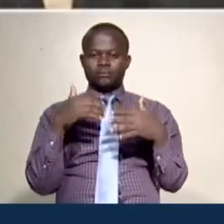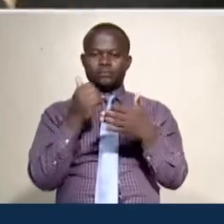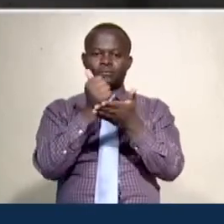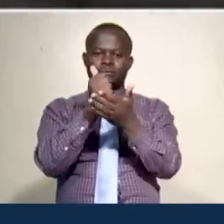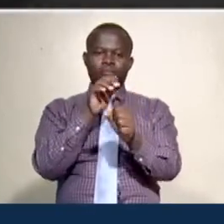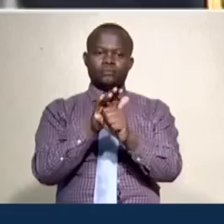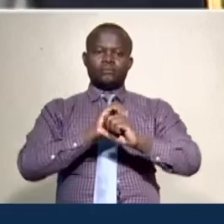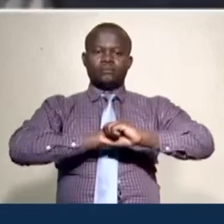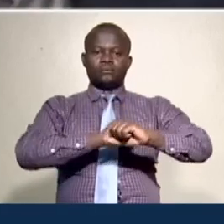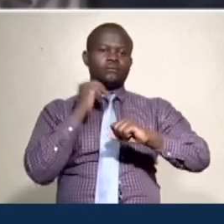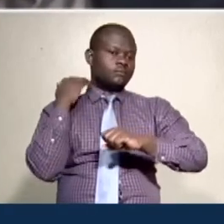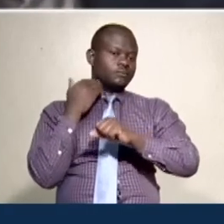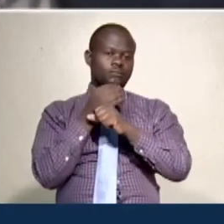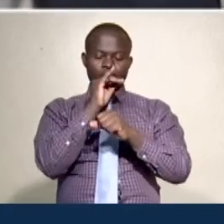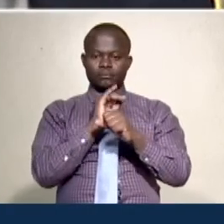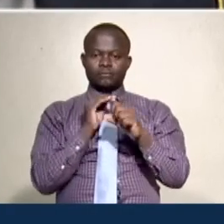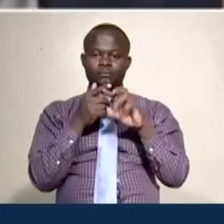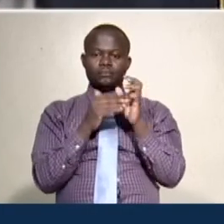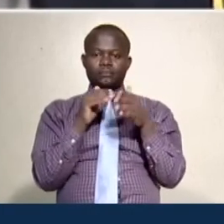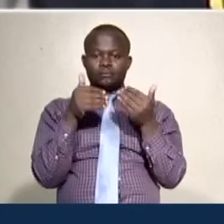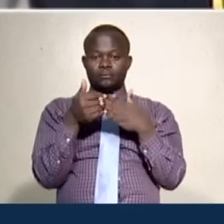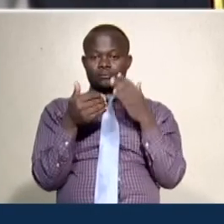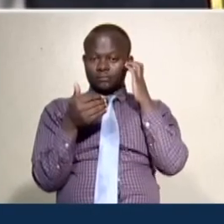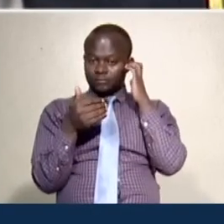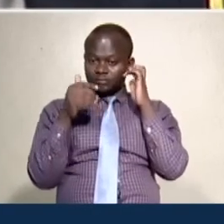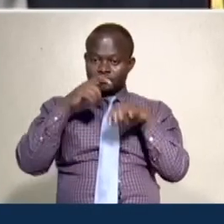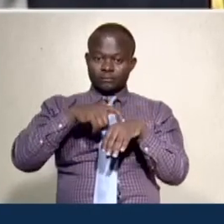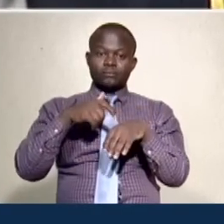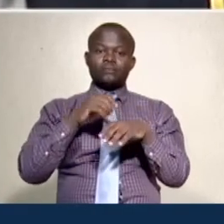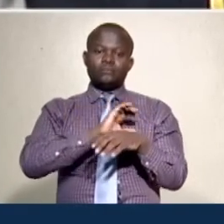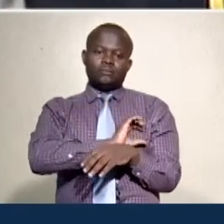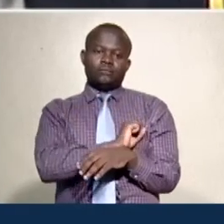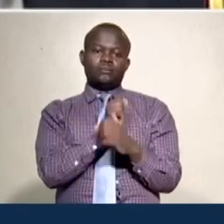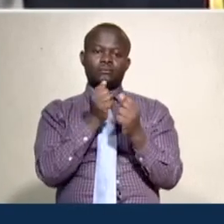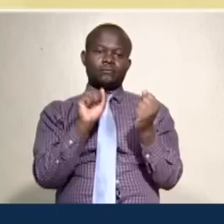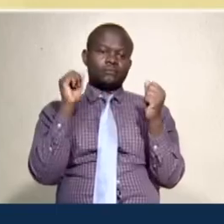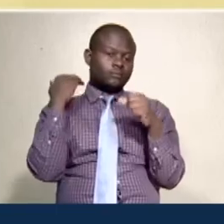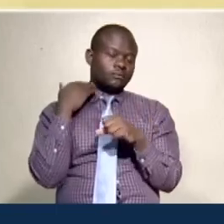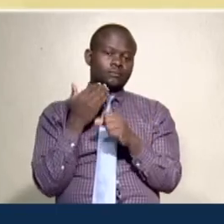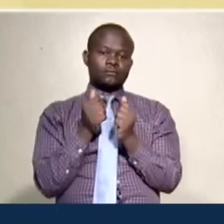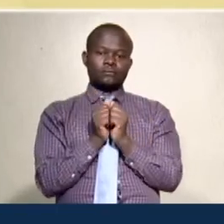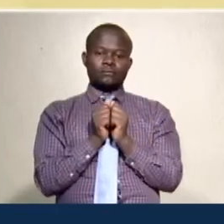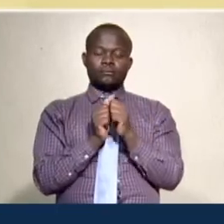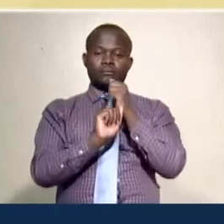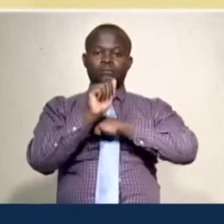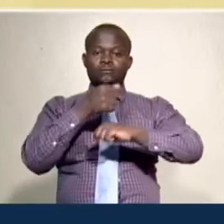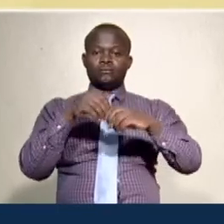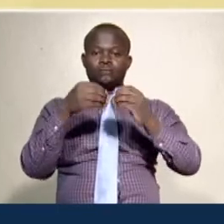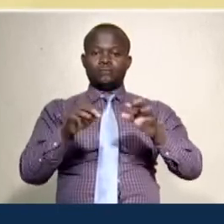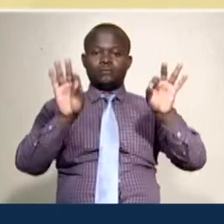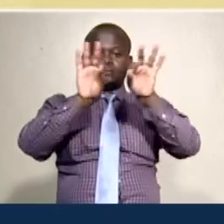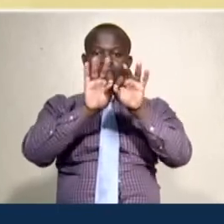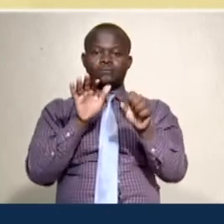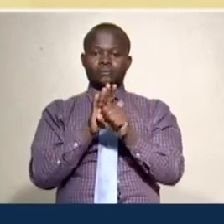ya Jenoside yakorewe Abatutsi ariko kandi ukaba umwanya wo guhumuriza abarokotse Jenoside. Iki ni igikorwa duha agaciro